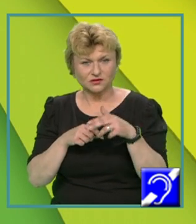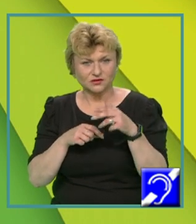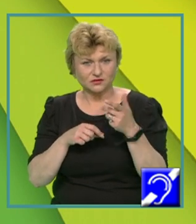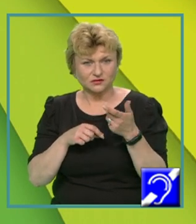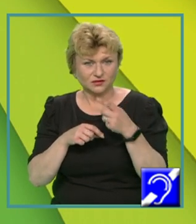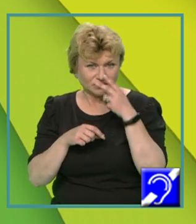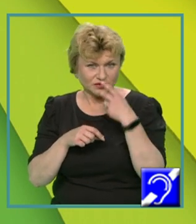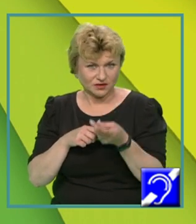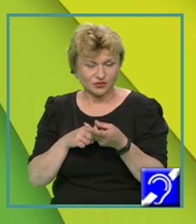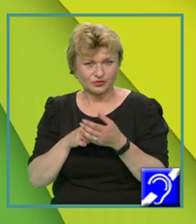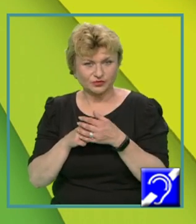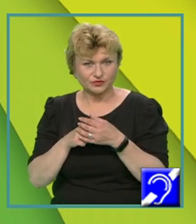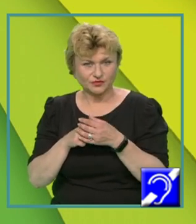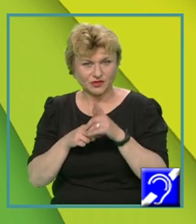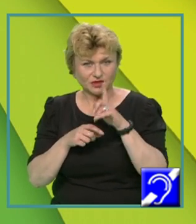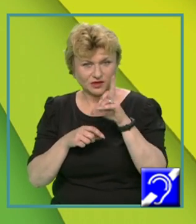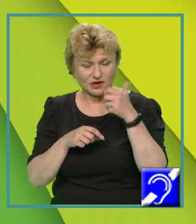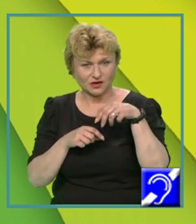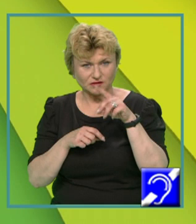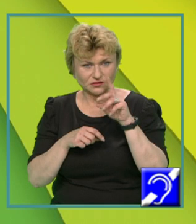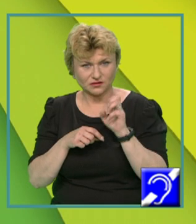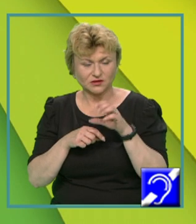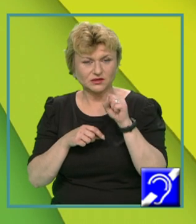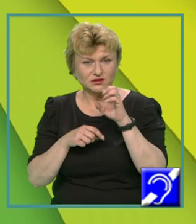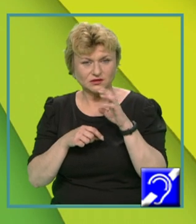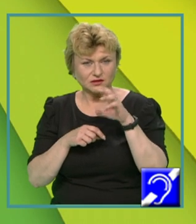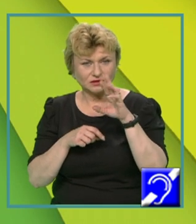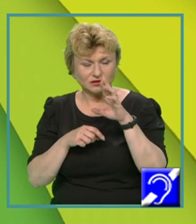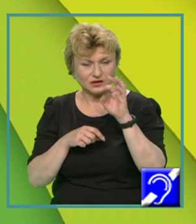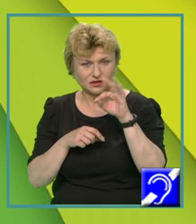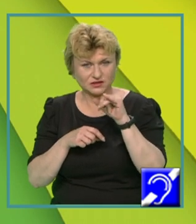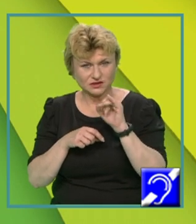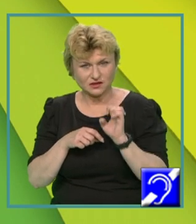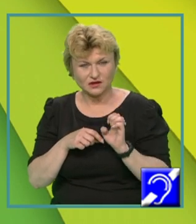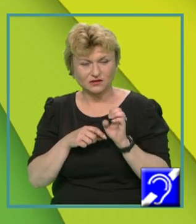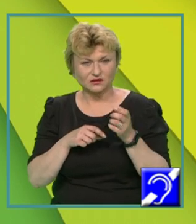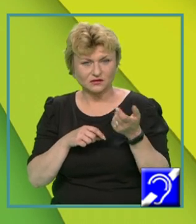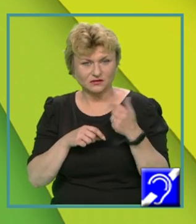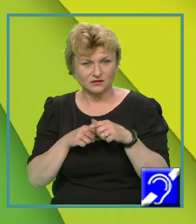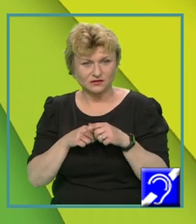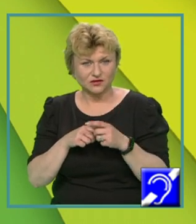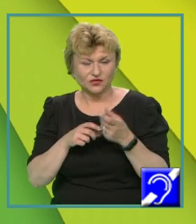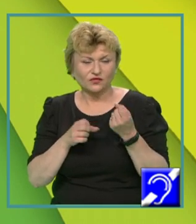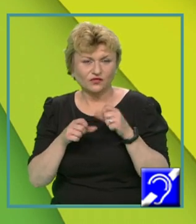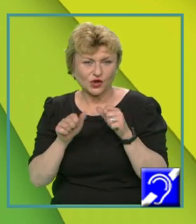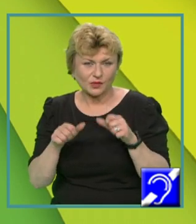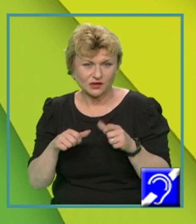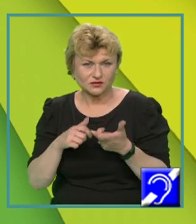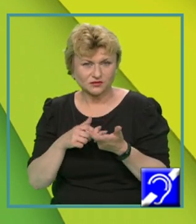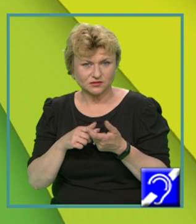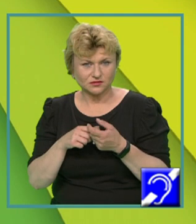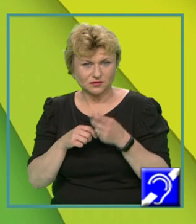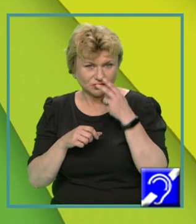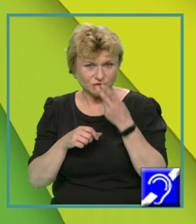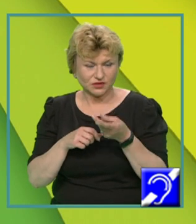vedem prostata, glandă unică, secretă un lichid cu rol în mobilitatea și fertilitatea spermatozoizilor.